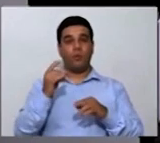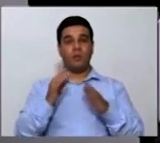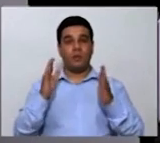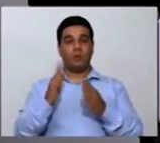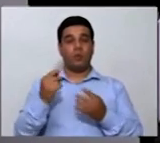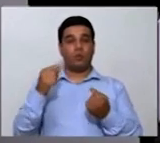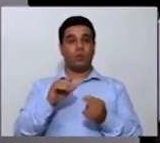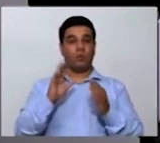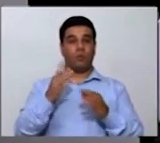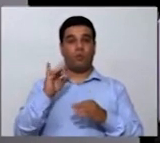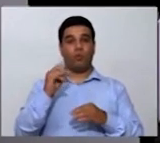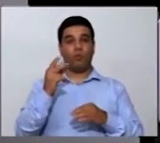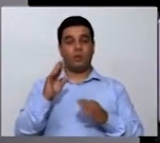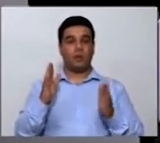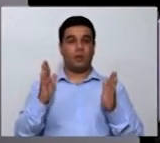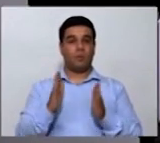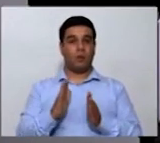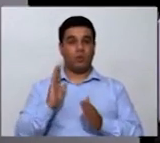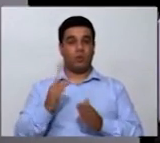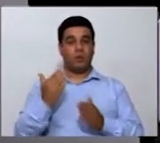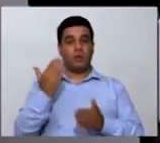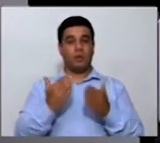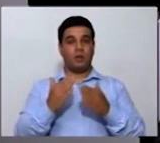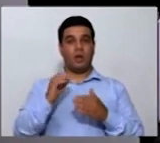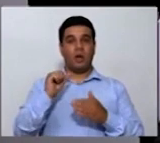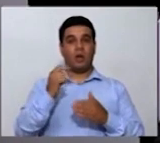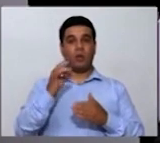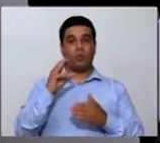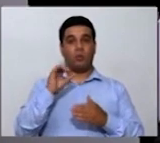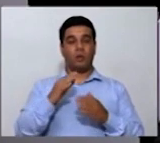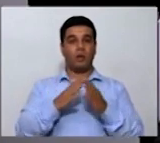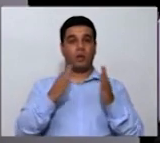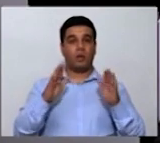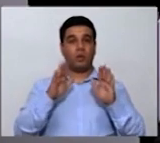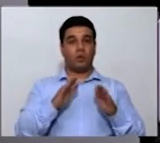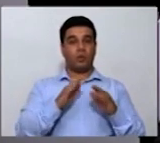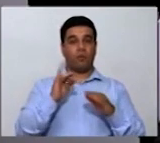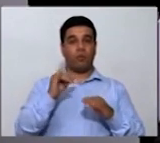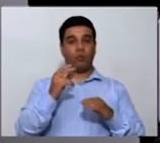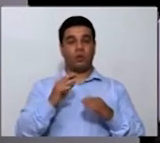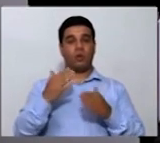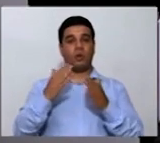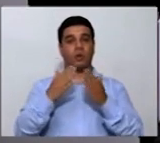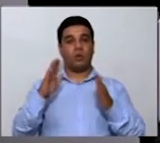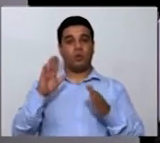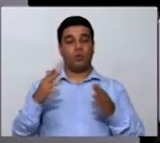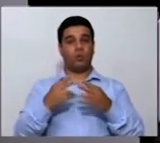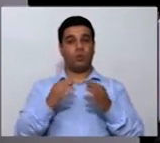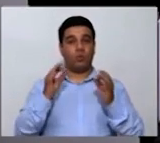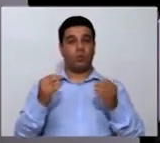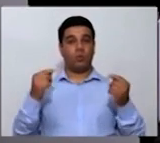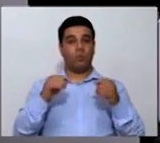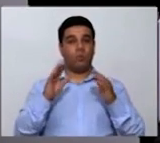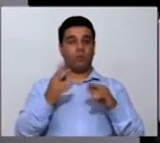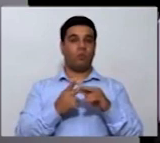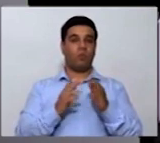qiymati to'g'ri kelsa, funksiya kamayuvchi. Agar argumentning katta qiymatiga funksiyaning katta qiymati to'g'ri kelsa,